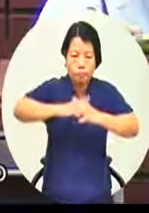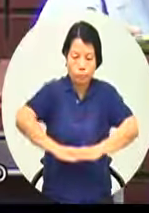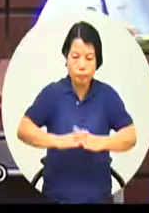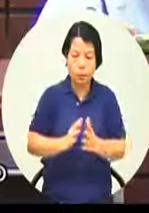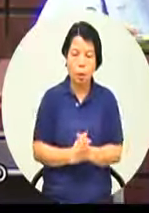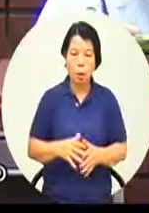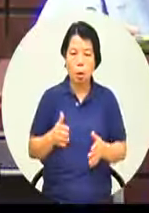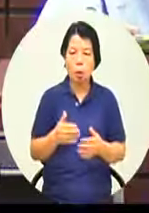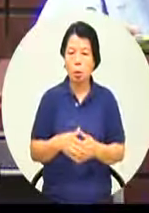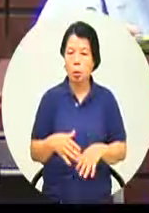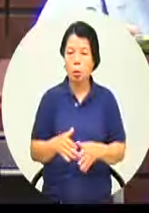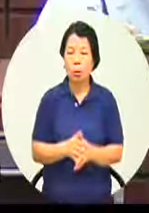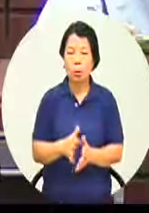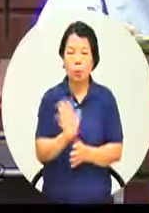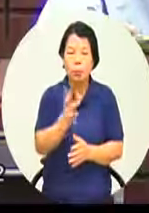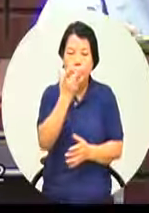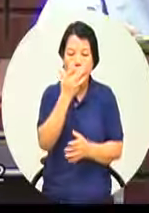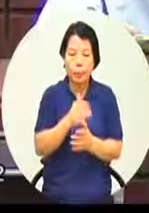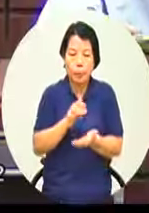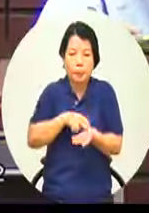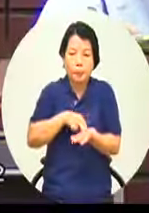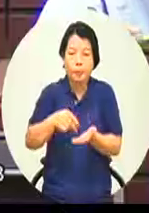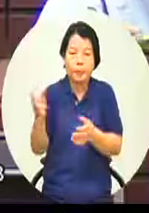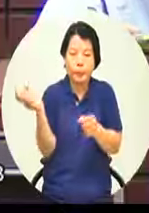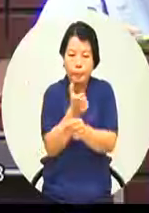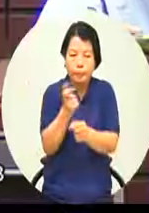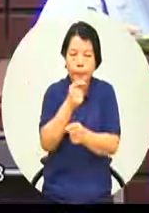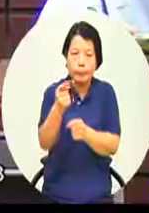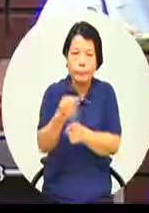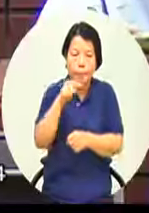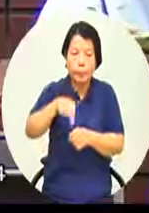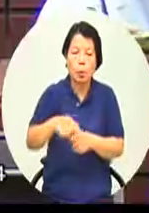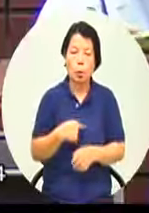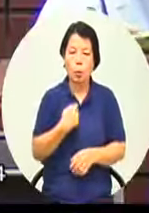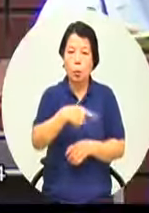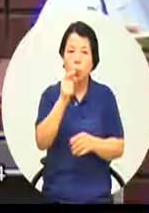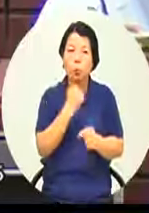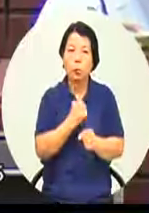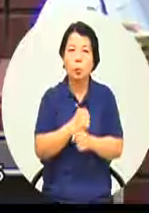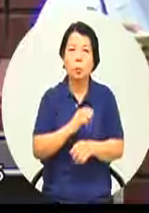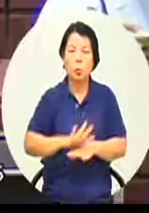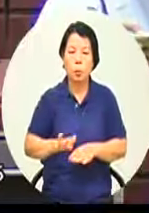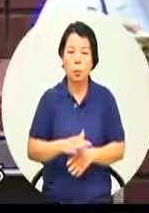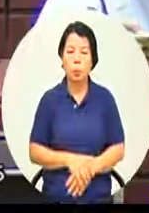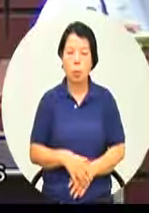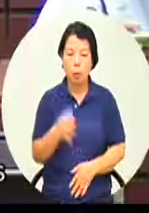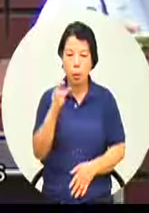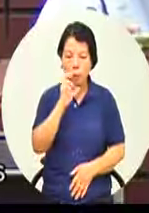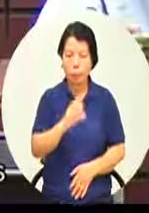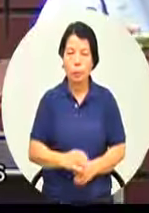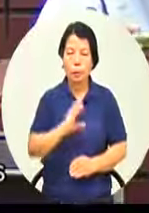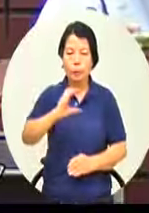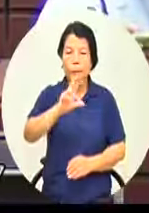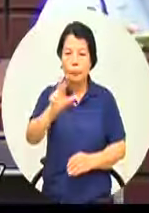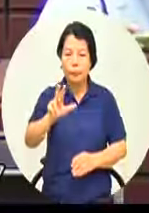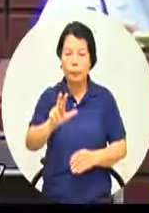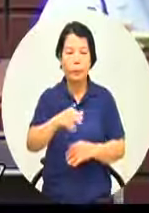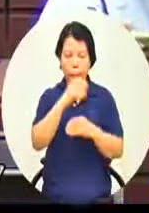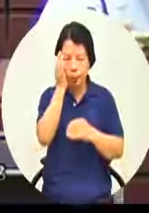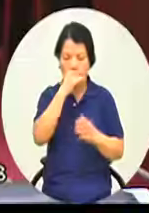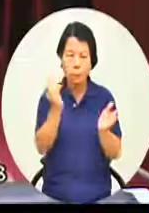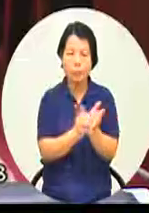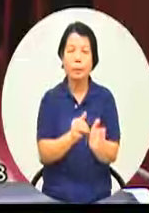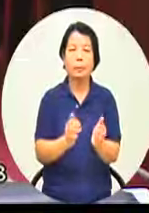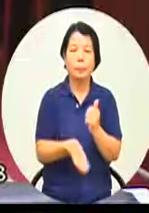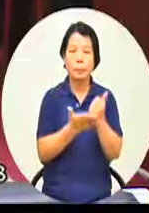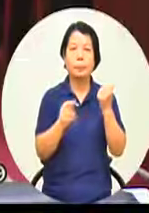一个红台来，所以说我是感觉讲好玩来做现在给尾吹着我啦， 其实你都知道该怎么做 啊， 其